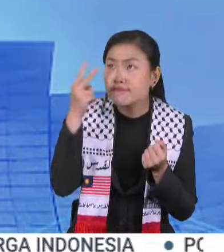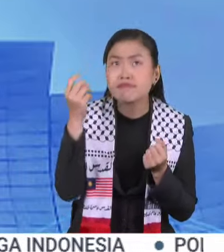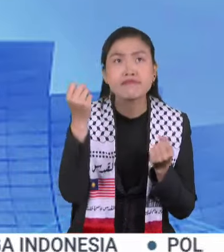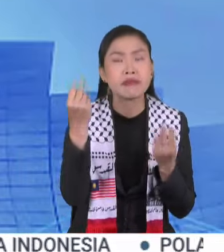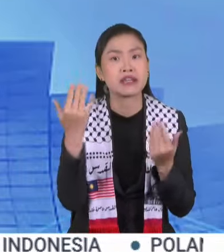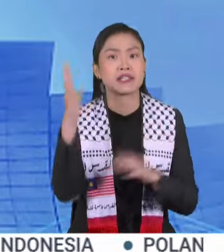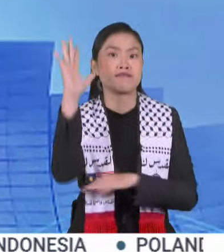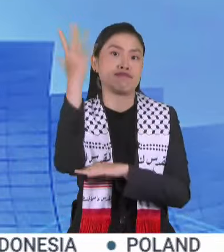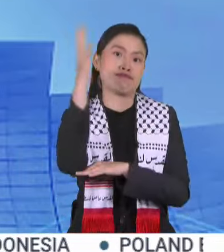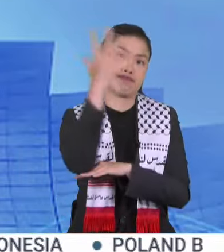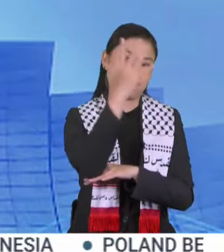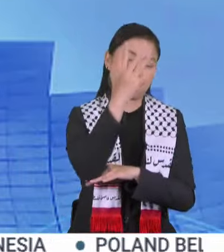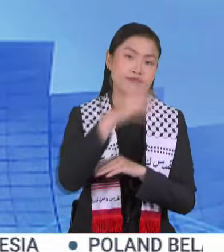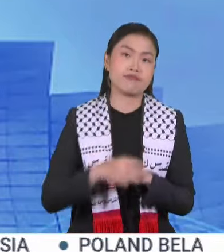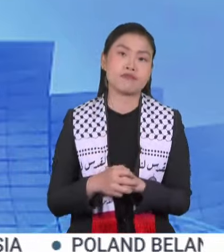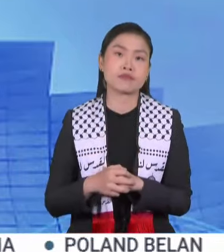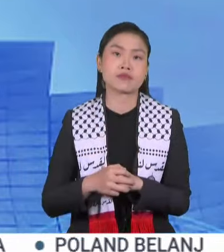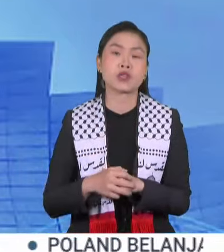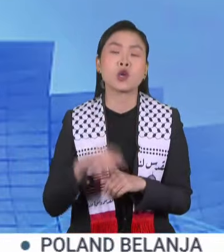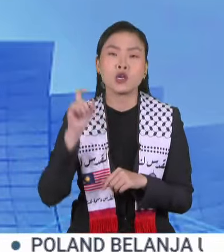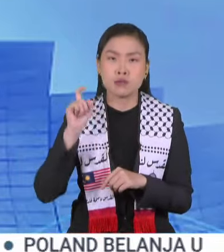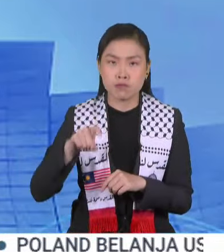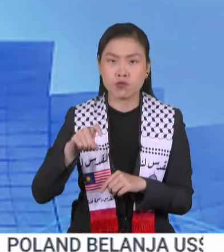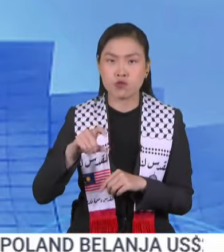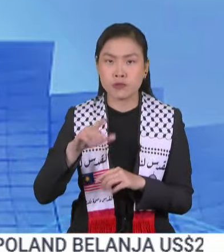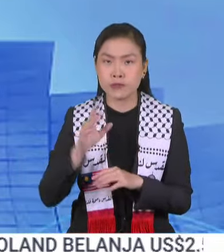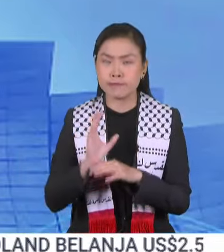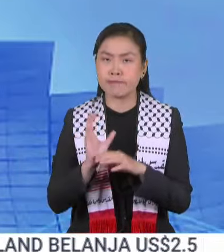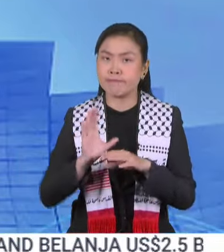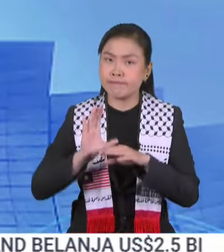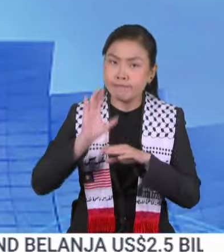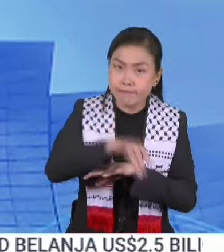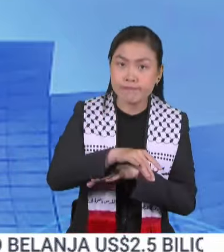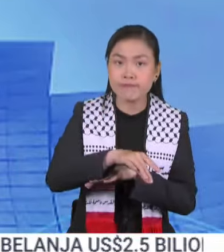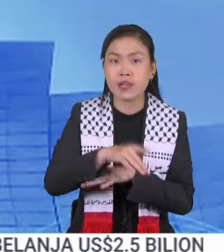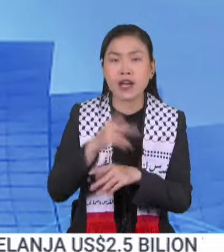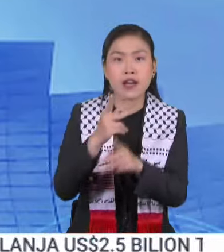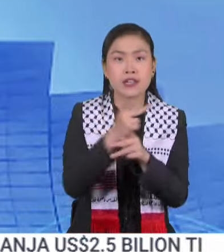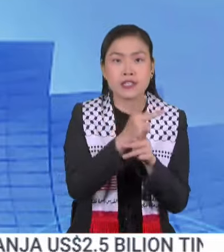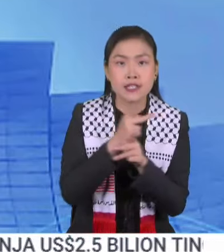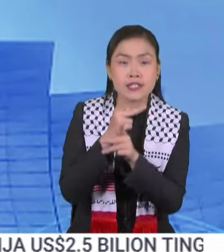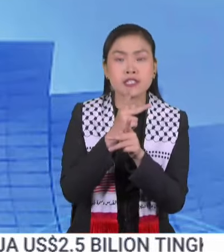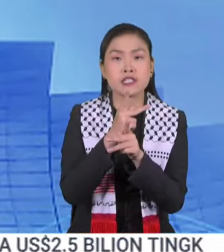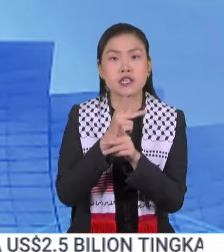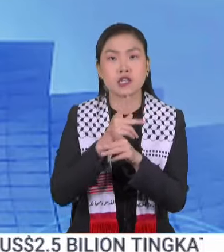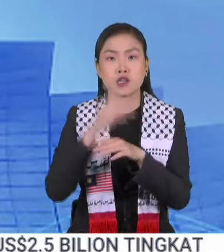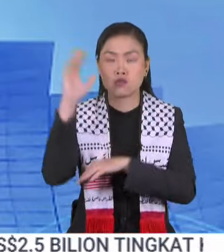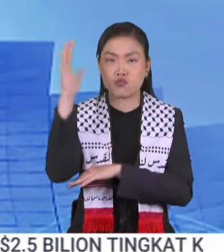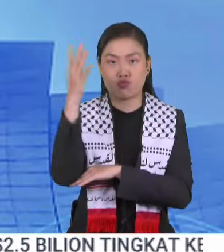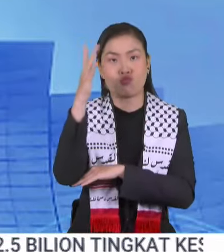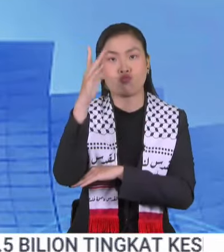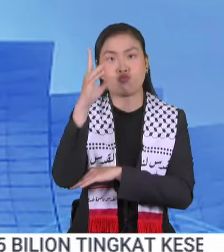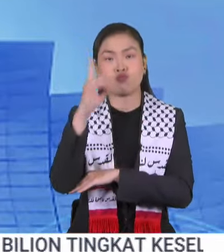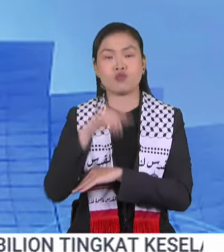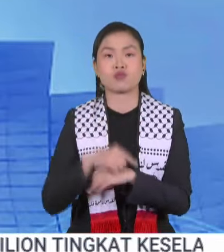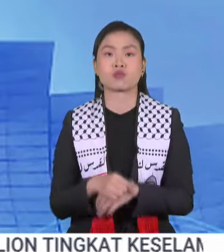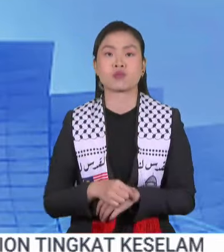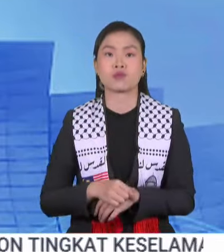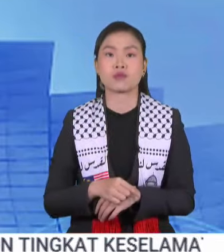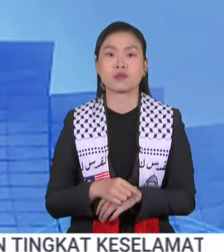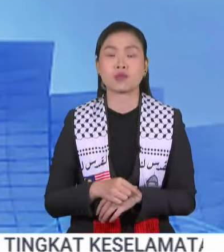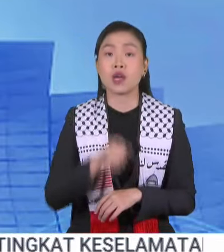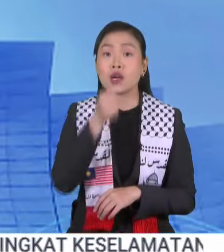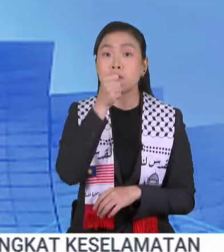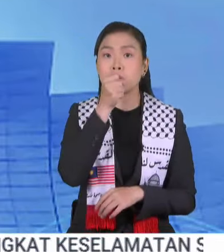banyak pokok besar. Justru wujud keperluan mendesak untuk melihat dasar penjagaan pokok dilaksanakan di negara ini. Wartawan